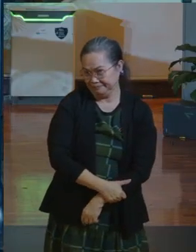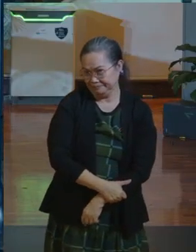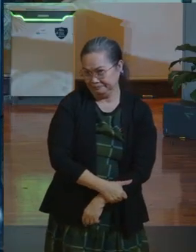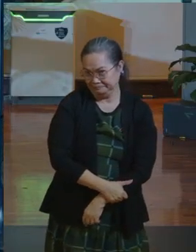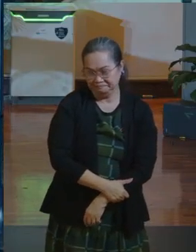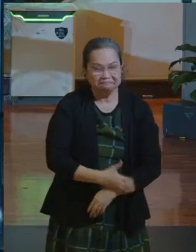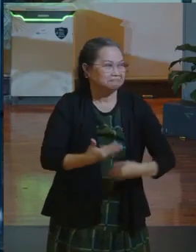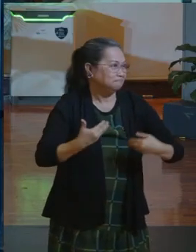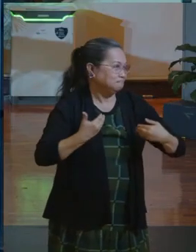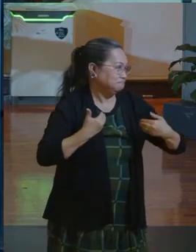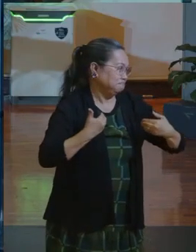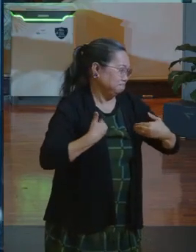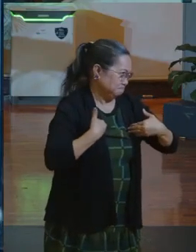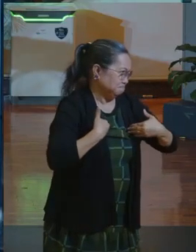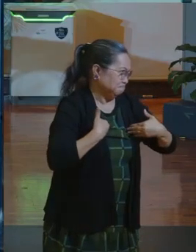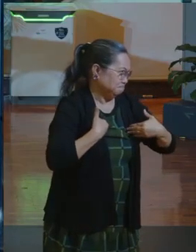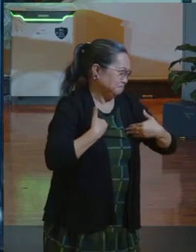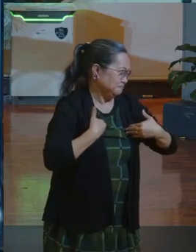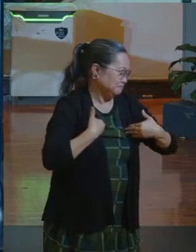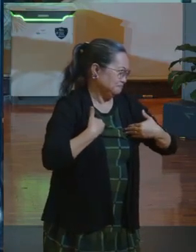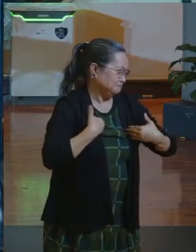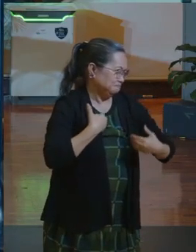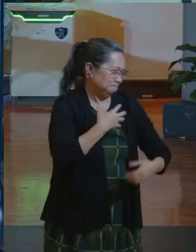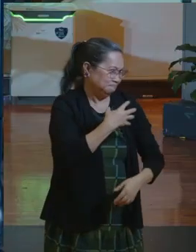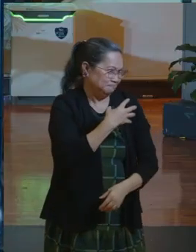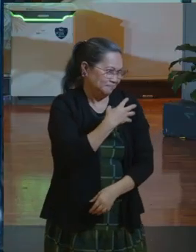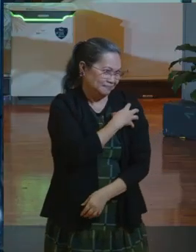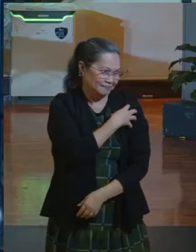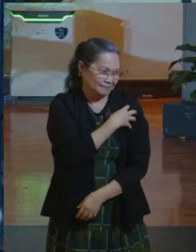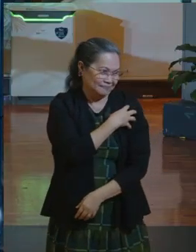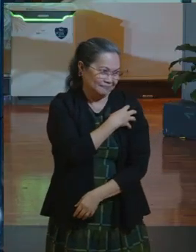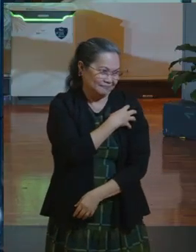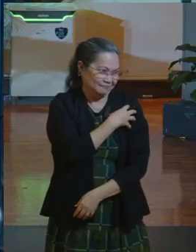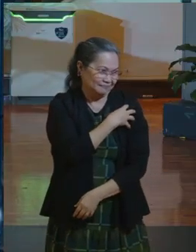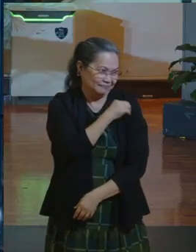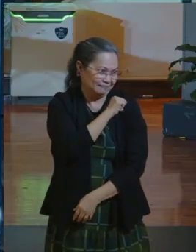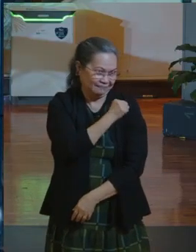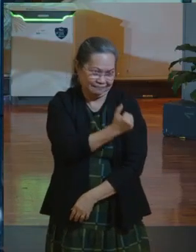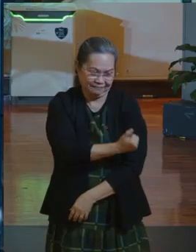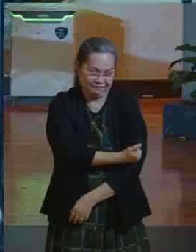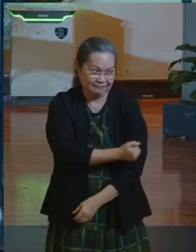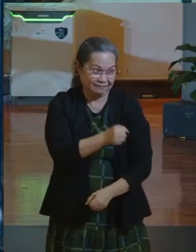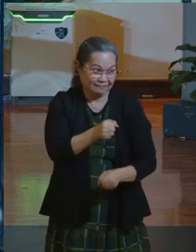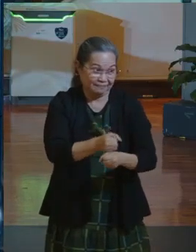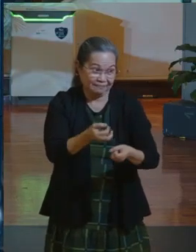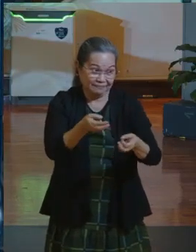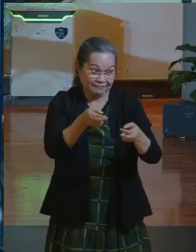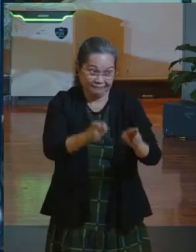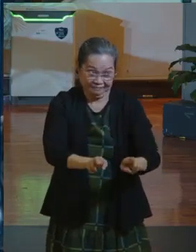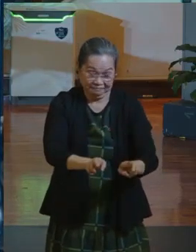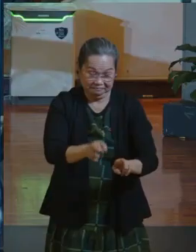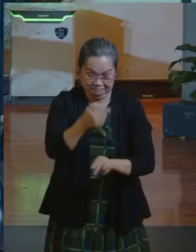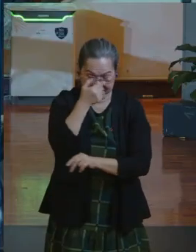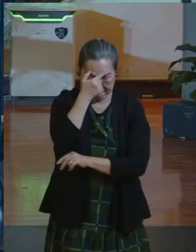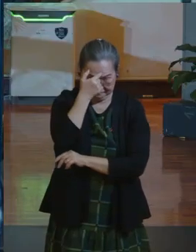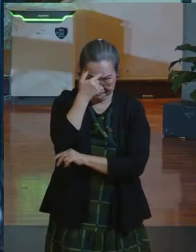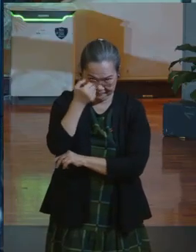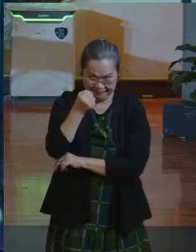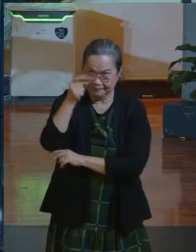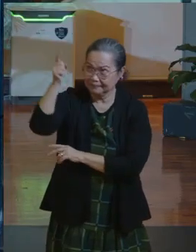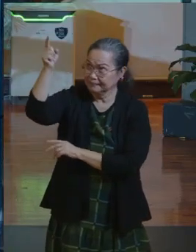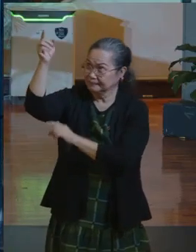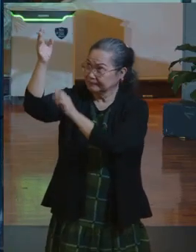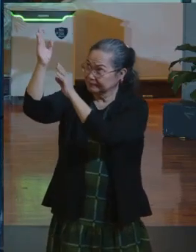nila kanya papangyarihan at otoridad upang ang resulta ay dahil sa kanya at